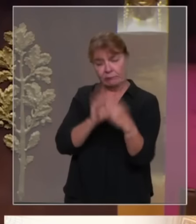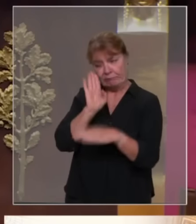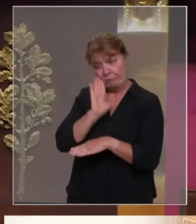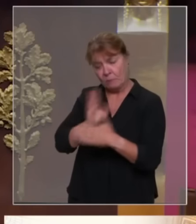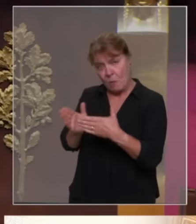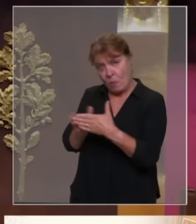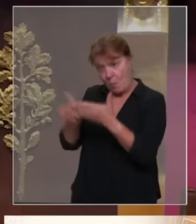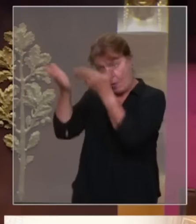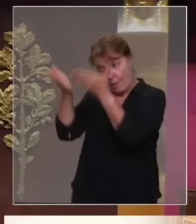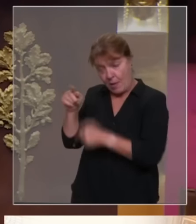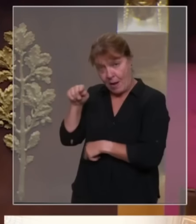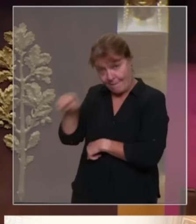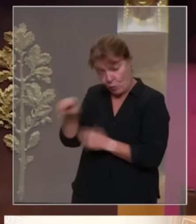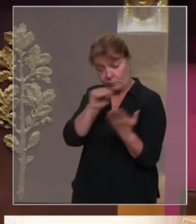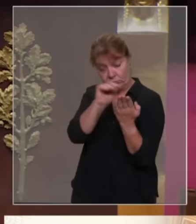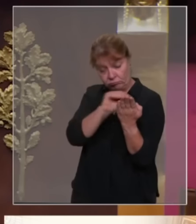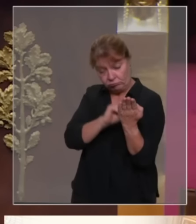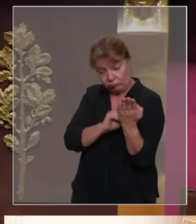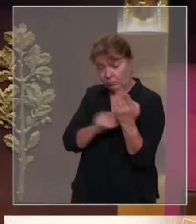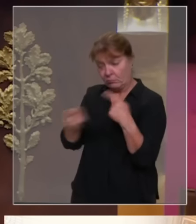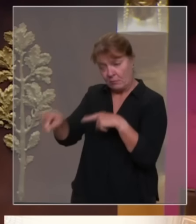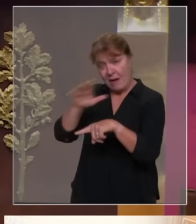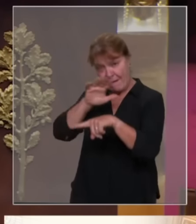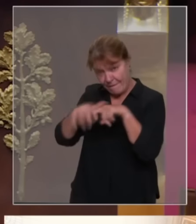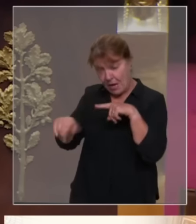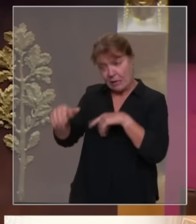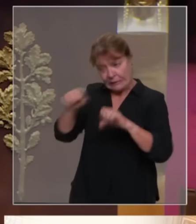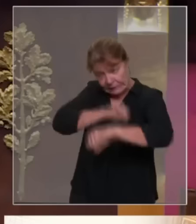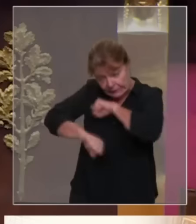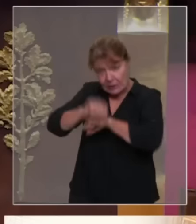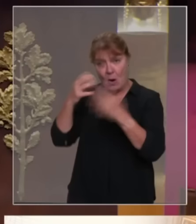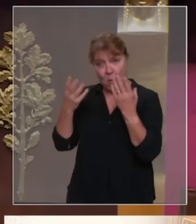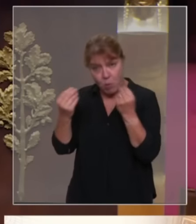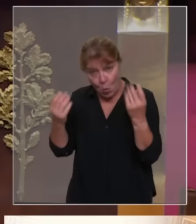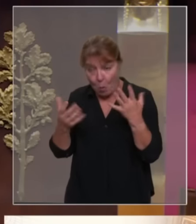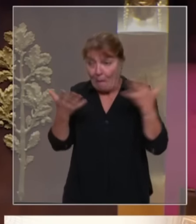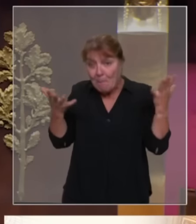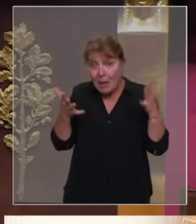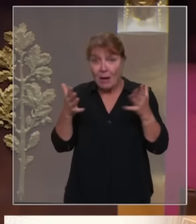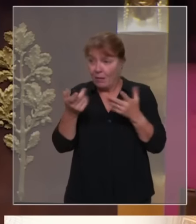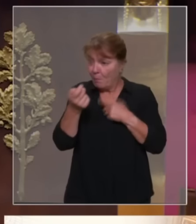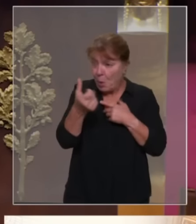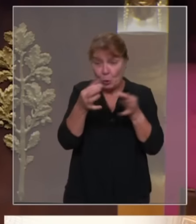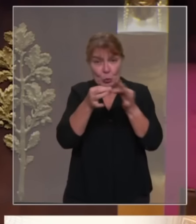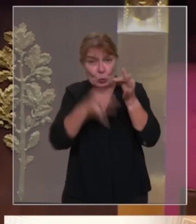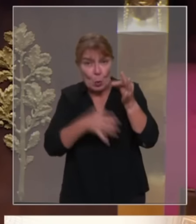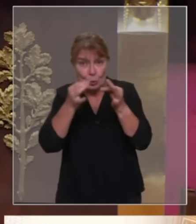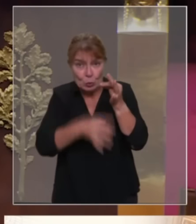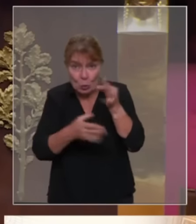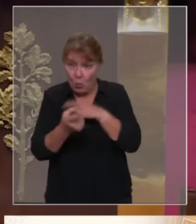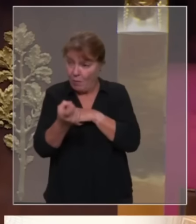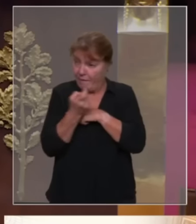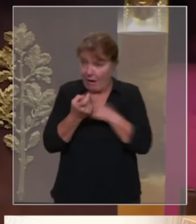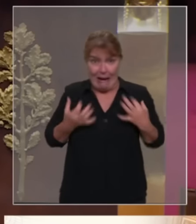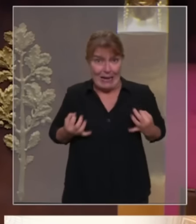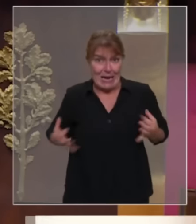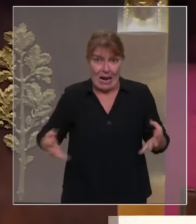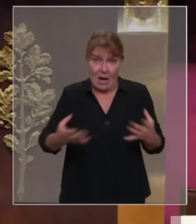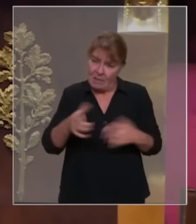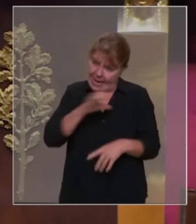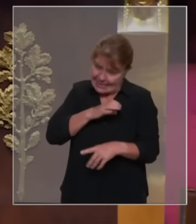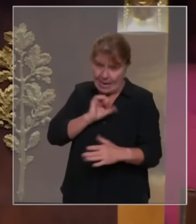demande de faire beaucoup avec peu et en partant de presque rien. »